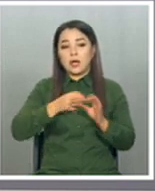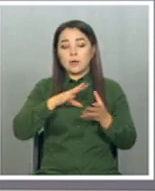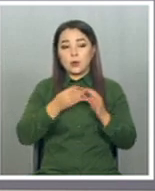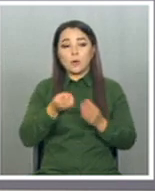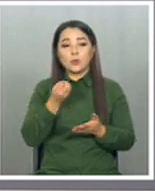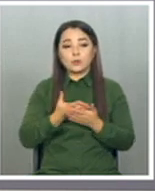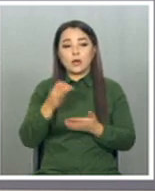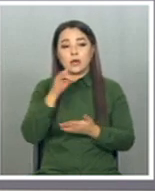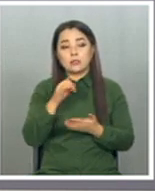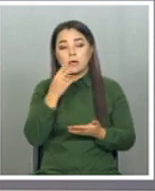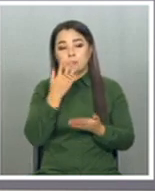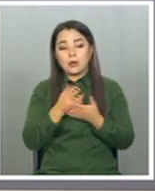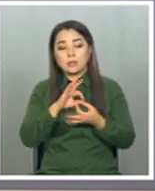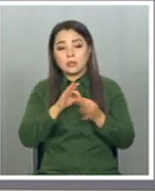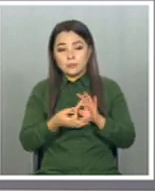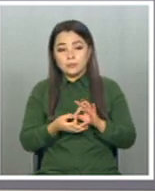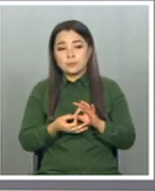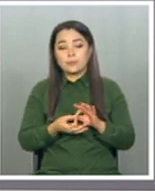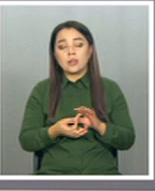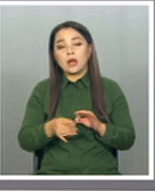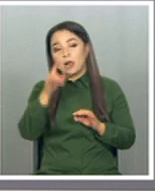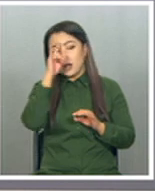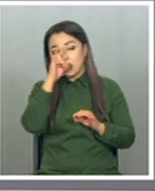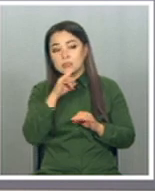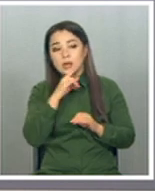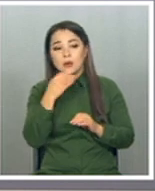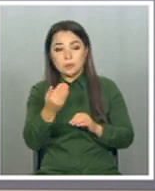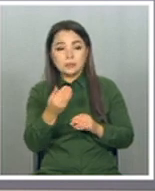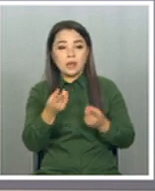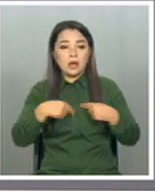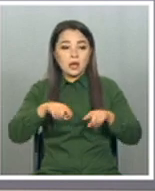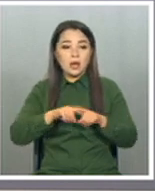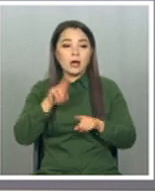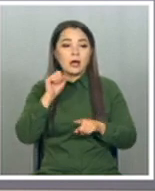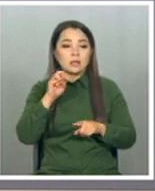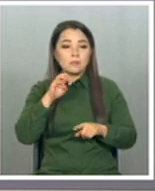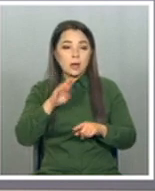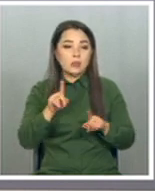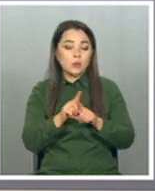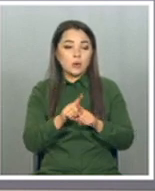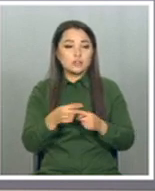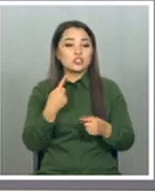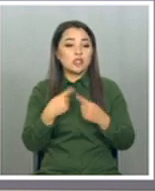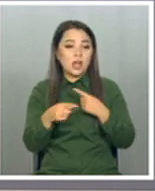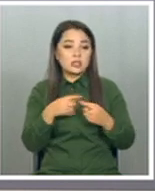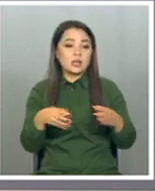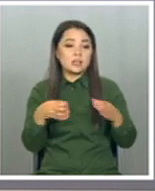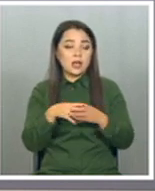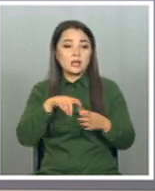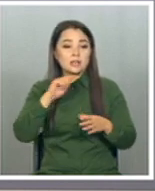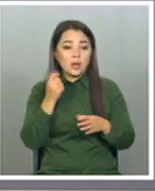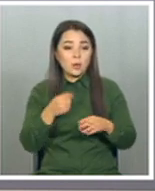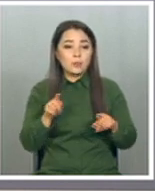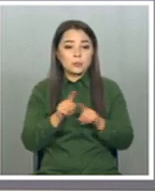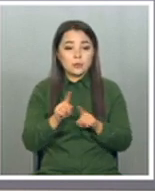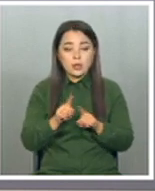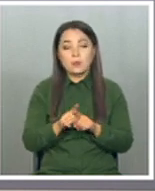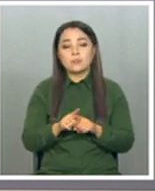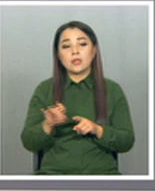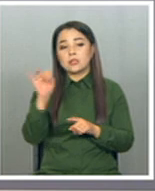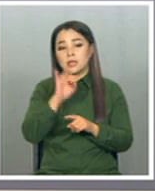құнды мәлімет алып қана қоймай, қазақ пен қалмақ арасындағы шайқастар мен, тарихи оқиғалар мен,